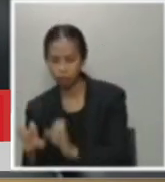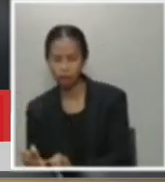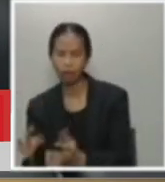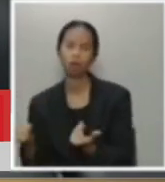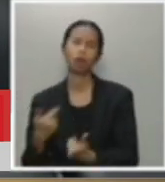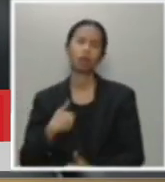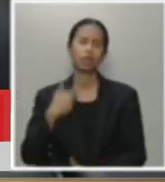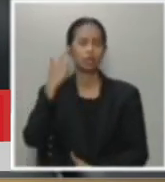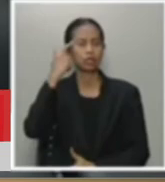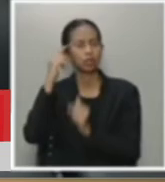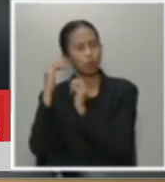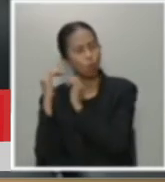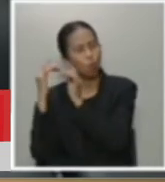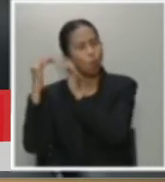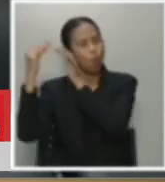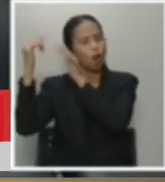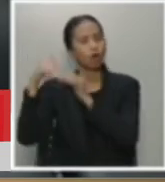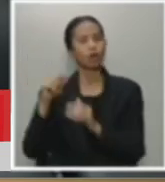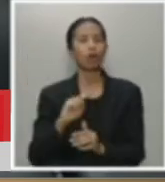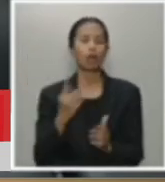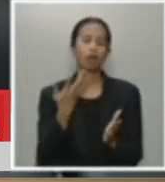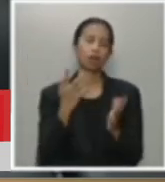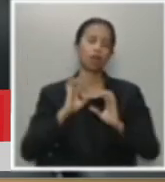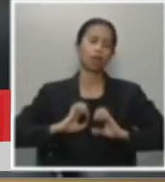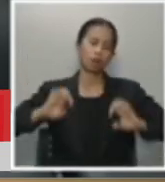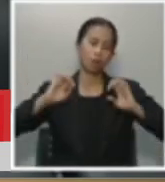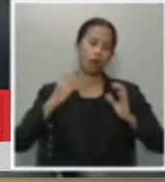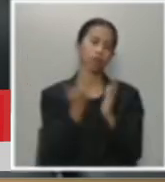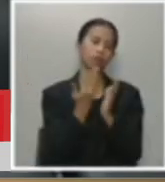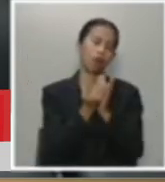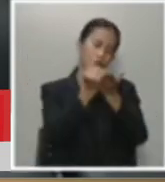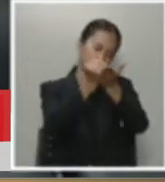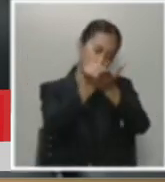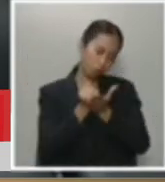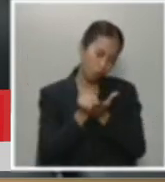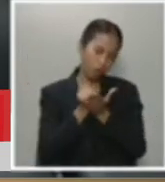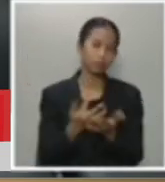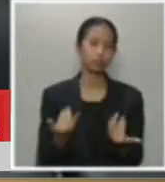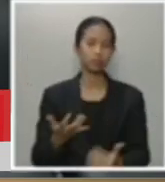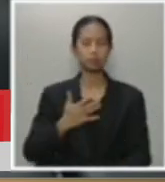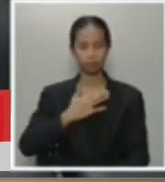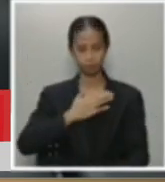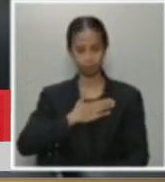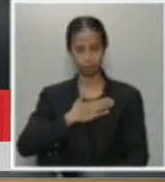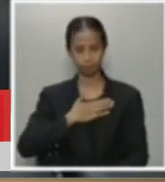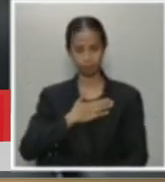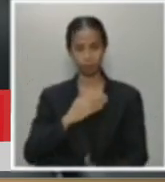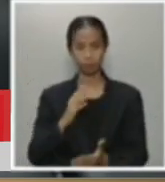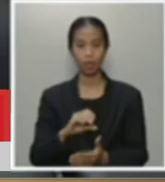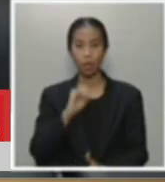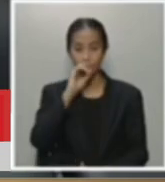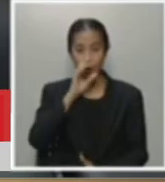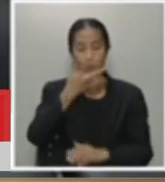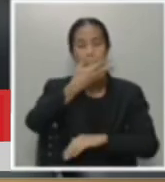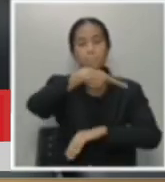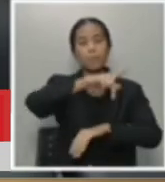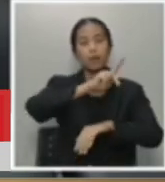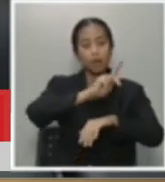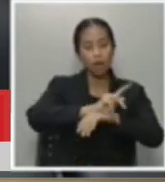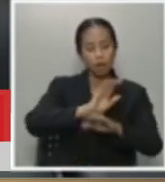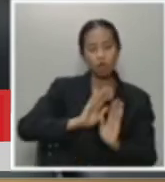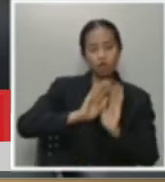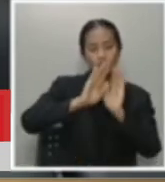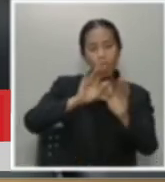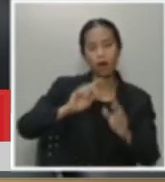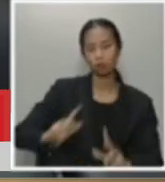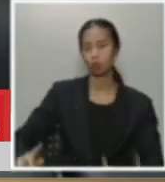ของเกษตรกรในพื้นที่คือเงินช่วยเหลือจากภาครัฐดิฉันจึงนำเรียนผ่านท่านประธานสภาไปยังกระทรว